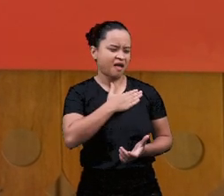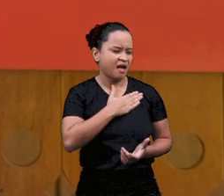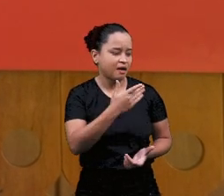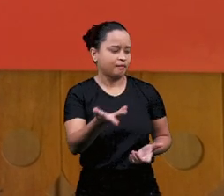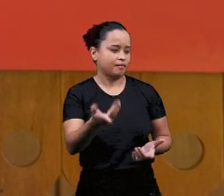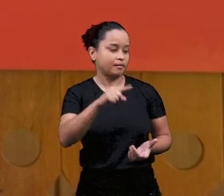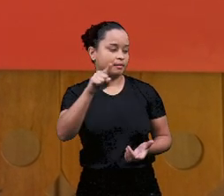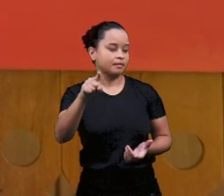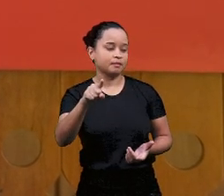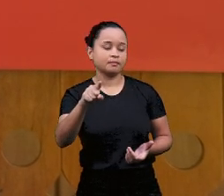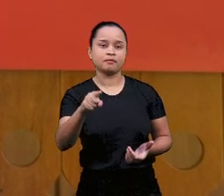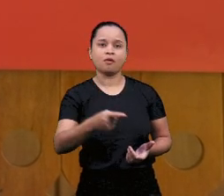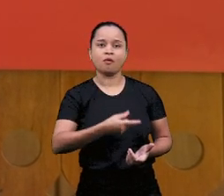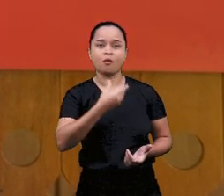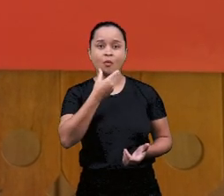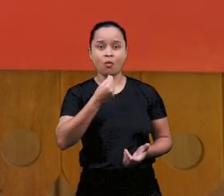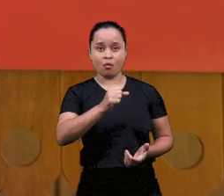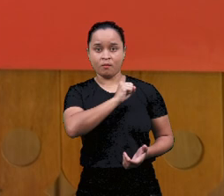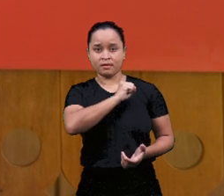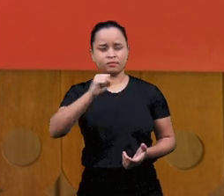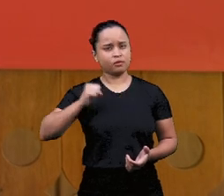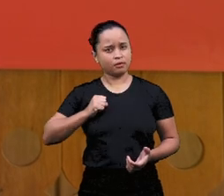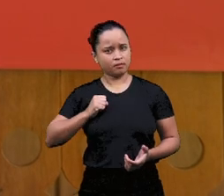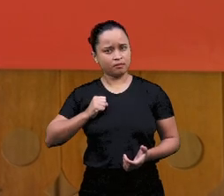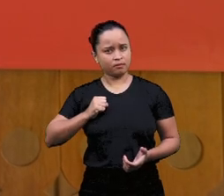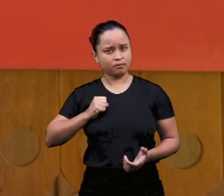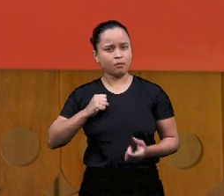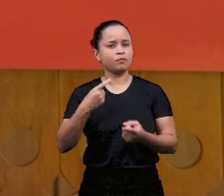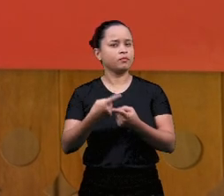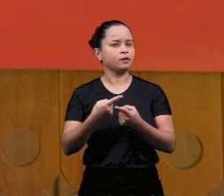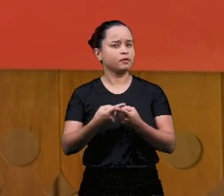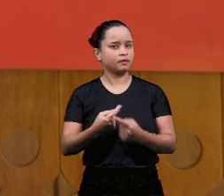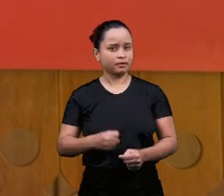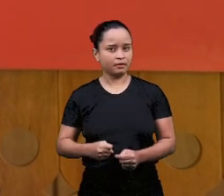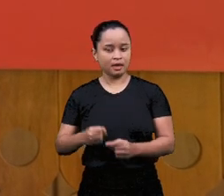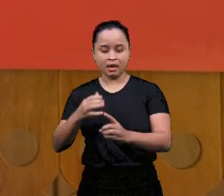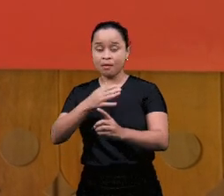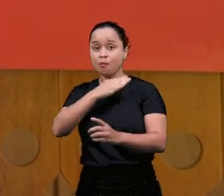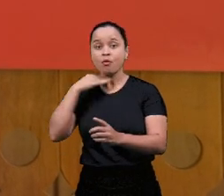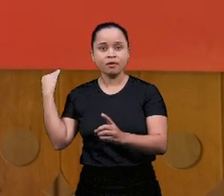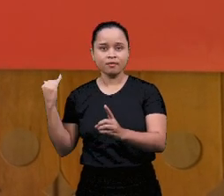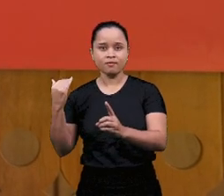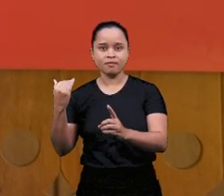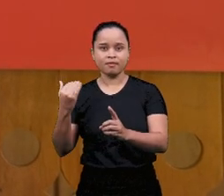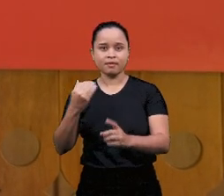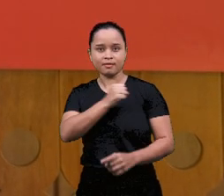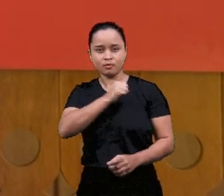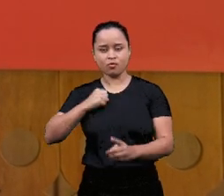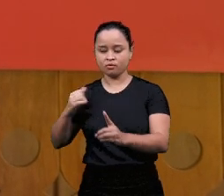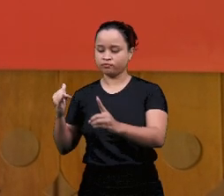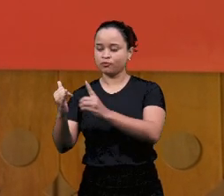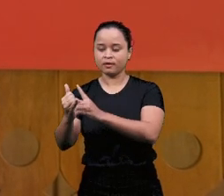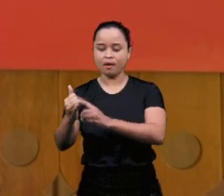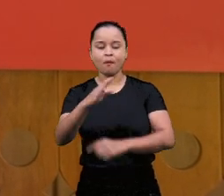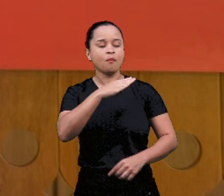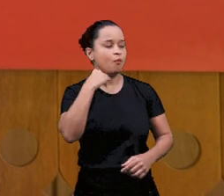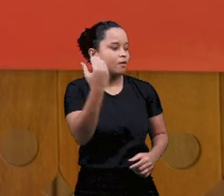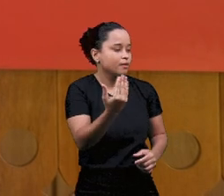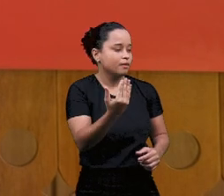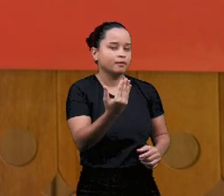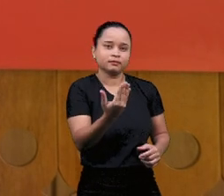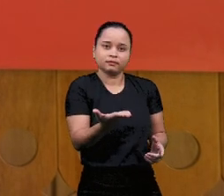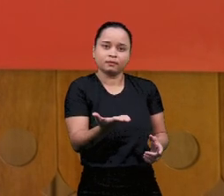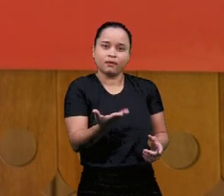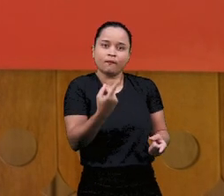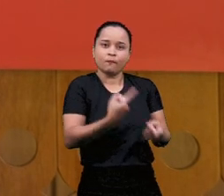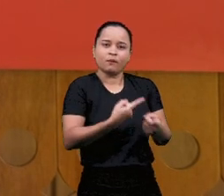Samuel était mort. Quand le prophète meurt, il n'a plus de ministère, il n'a plus de chrétien,